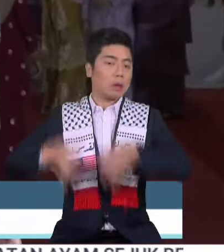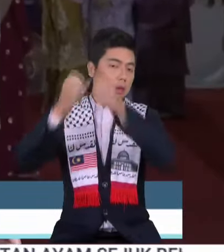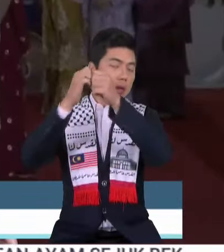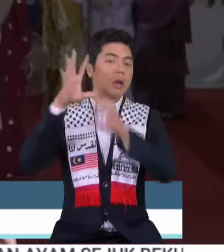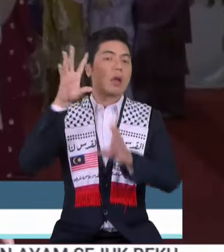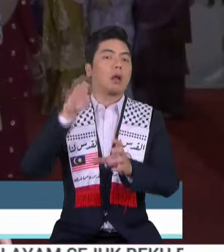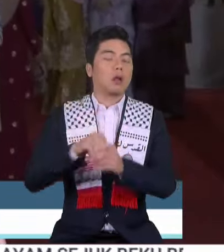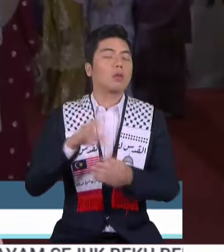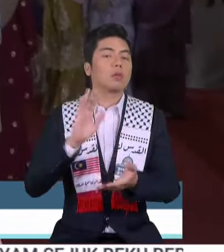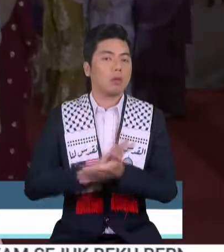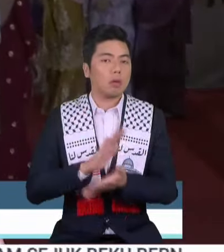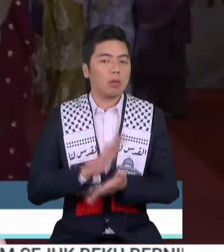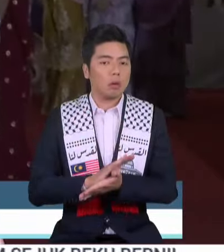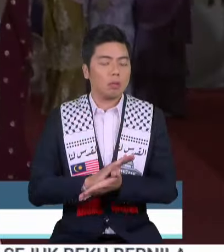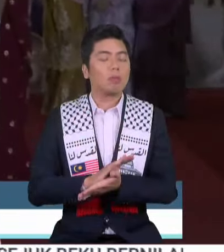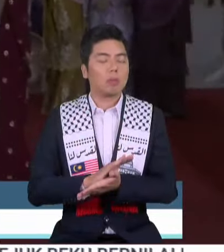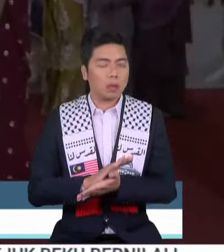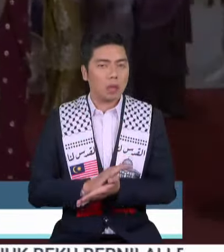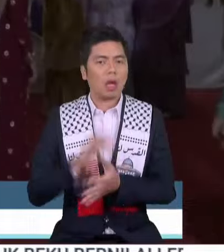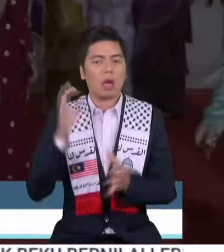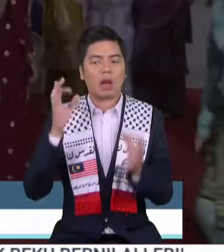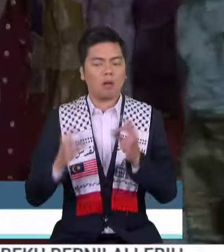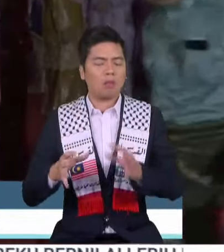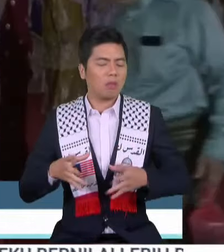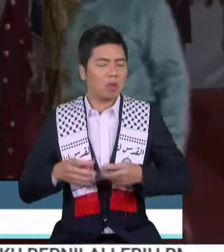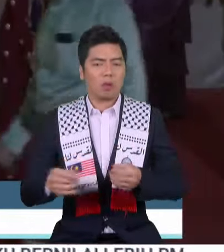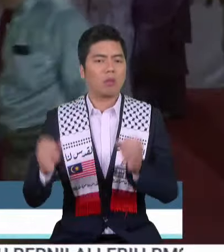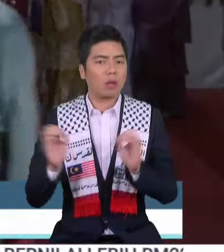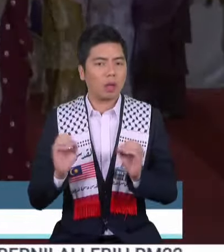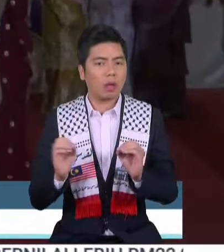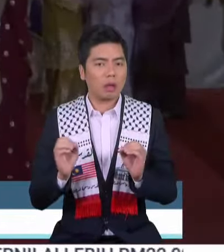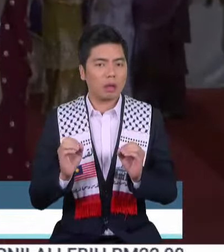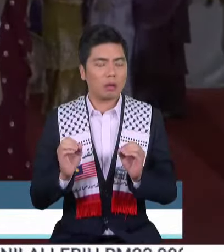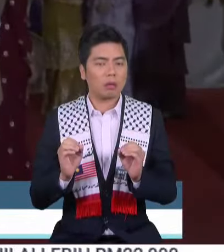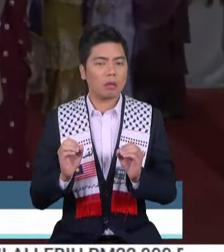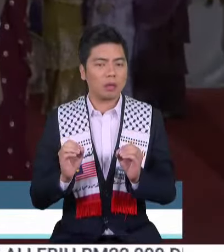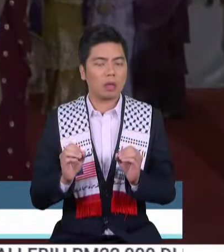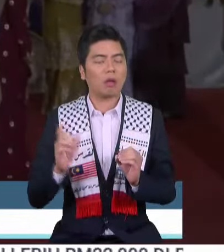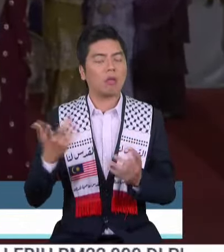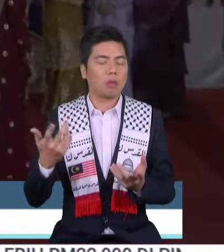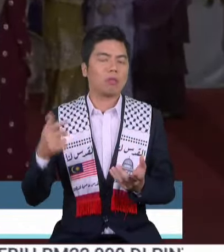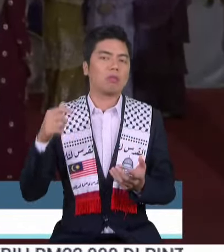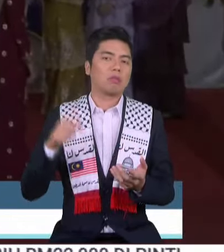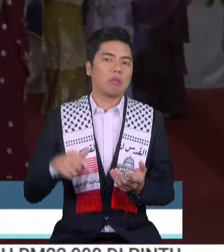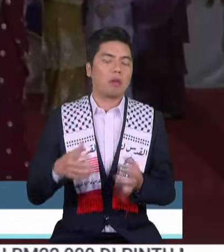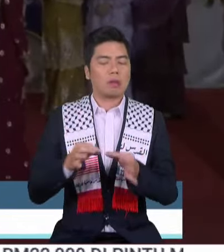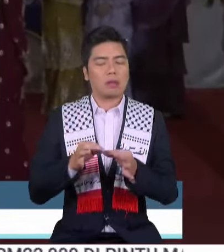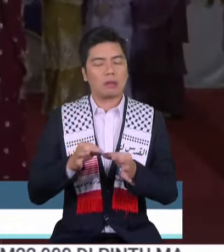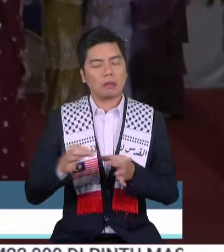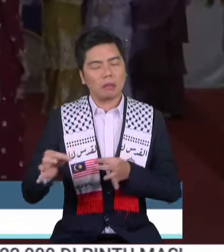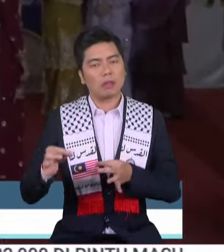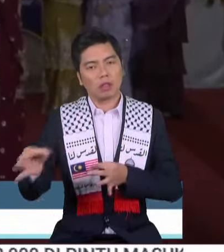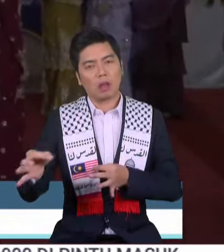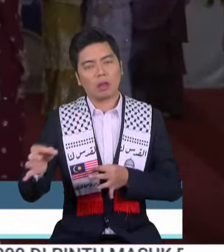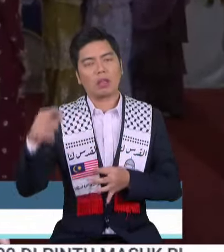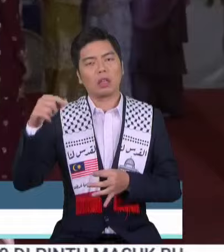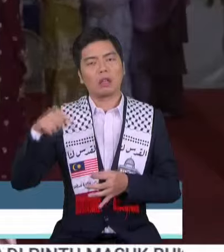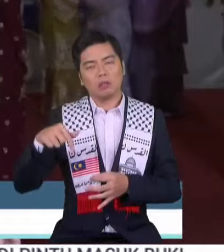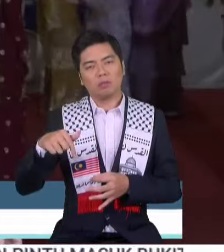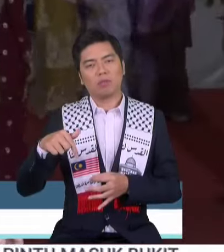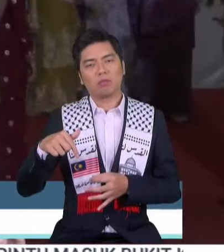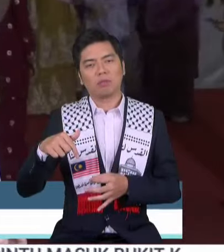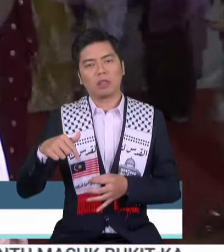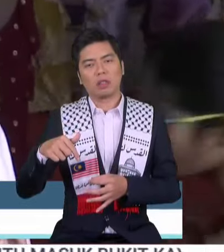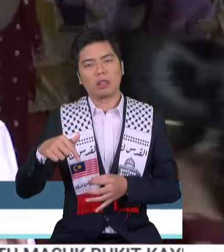ini. Selagi tak selesai perjanjian ataupun isu yang mereka hadapi, selagi itulah talent internet based point ini tidak